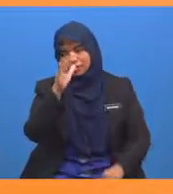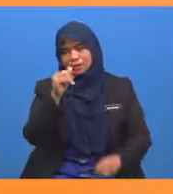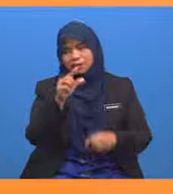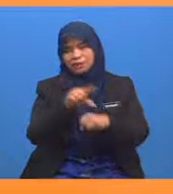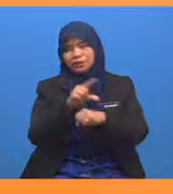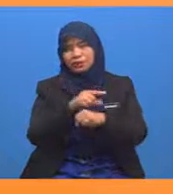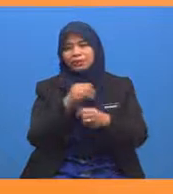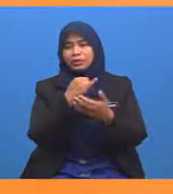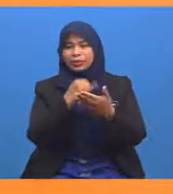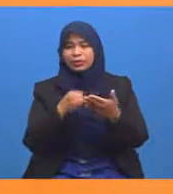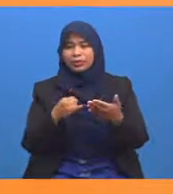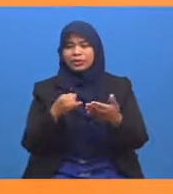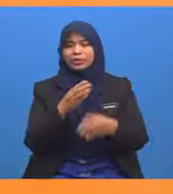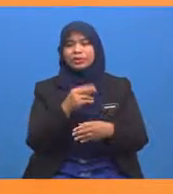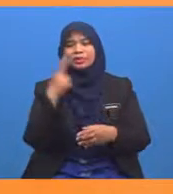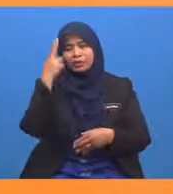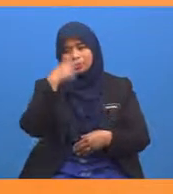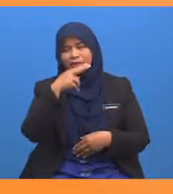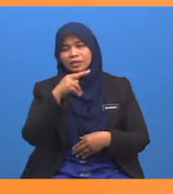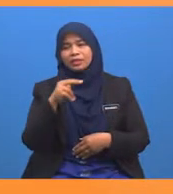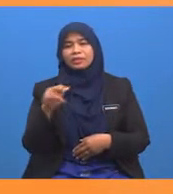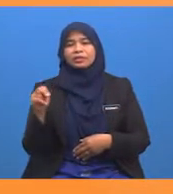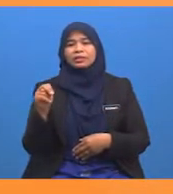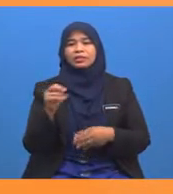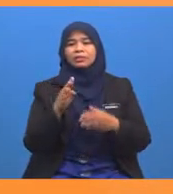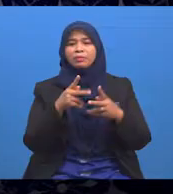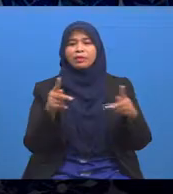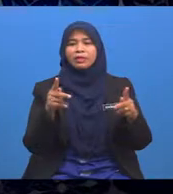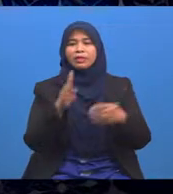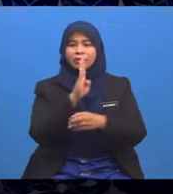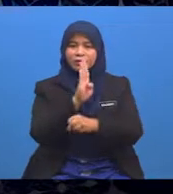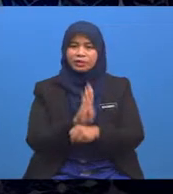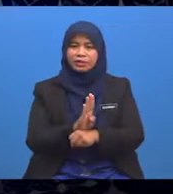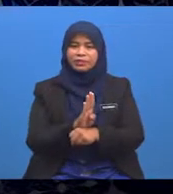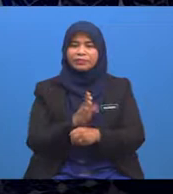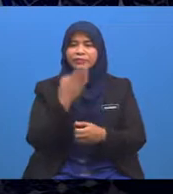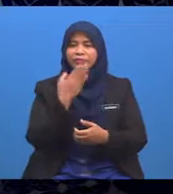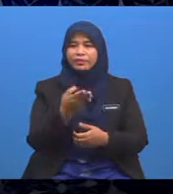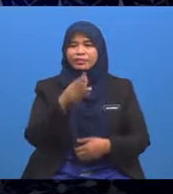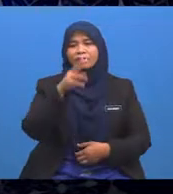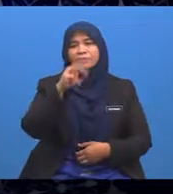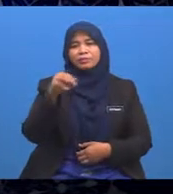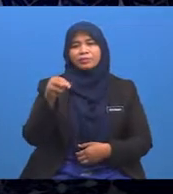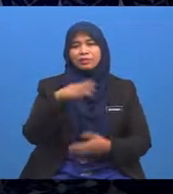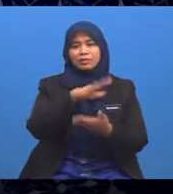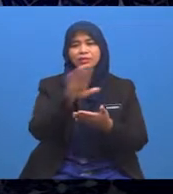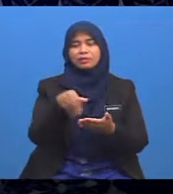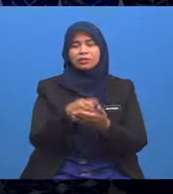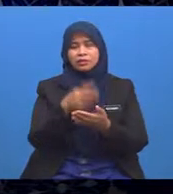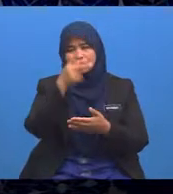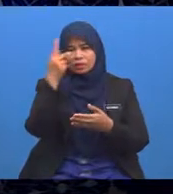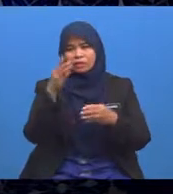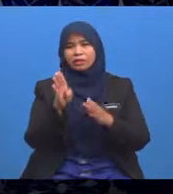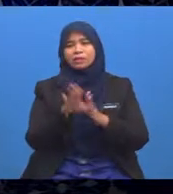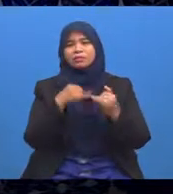menggunakan ukiran dan hiasan pelbagai budaya. Terima kasih murid-murid sekalian kerana berjaya